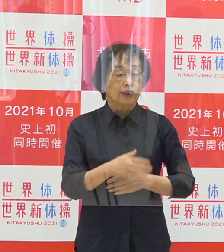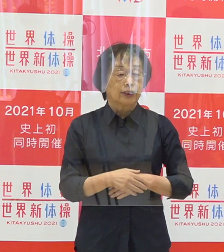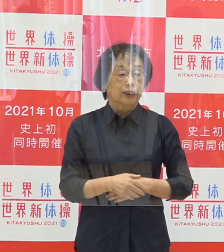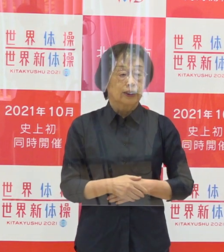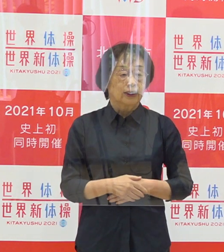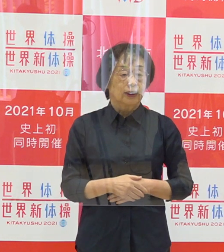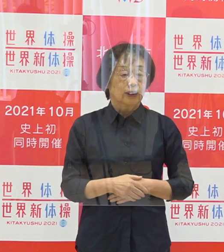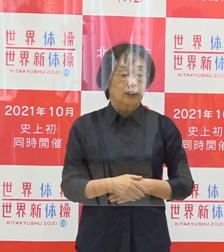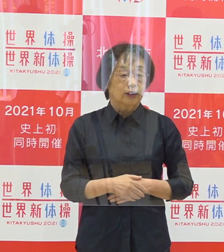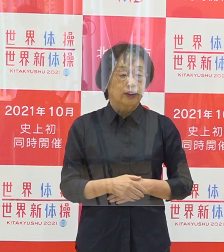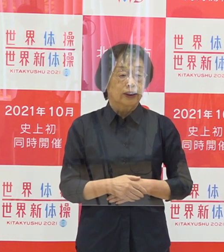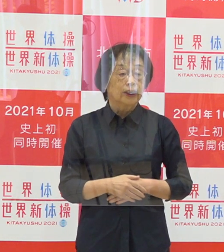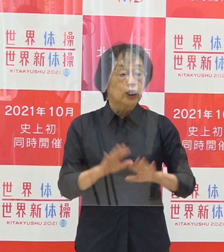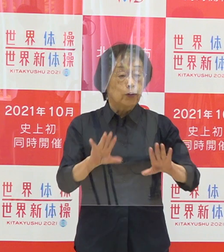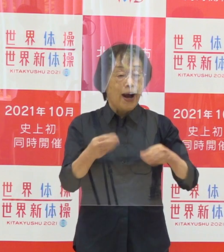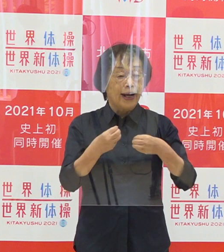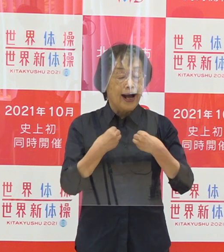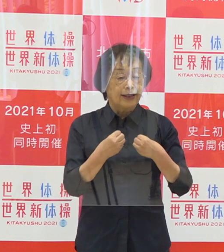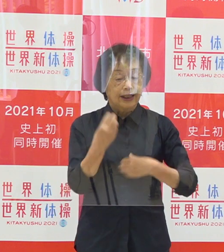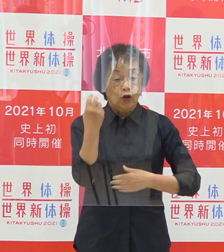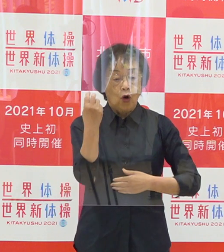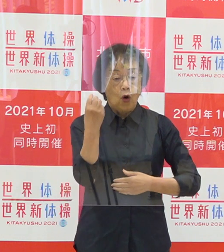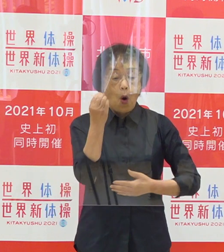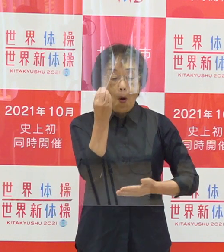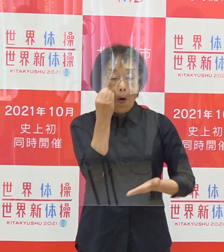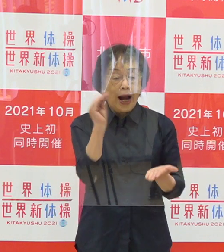日感染が確認されたそのコロンビアの選手に関してなんですが、